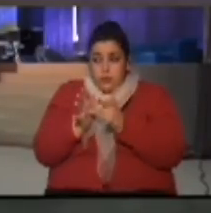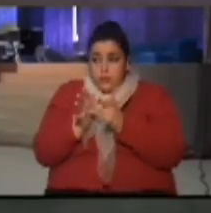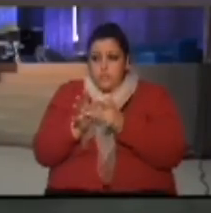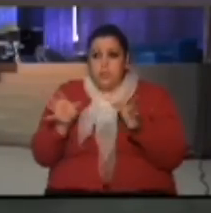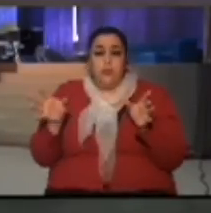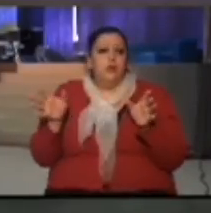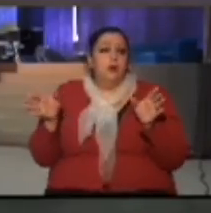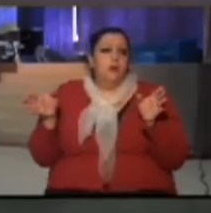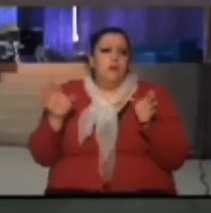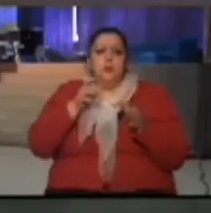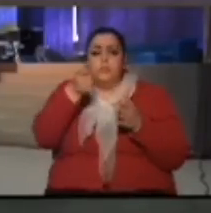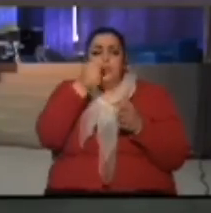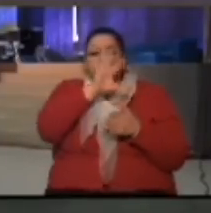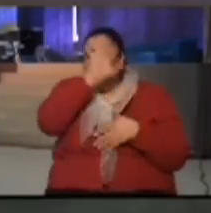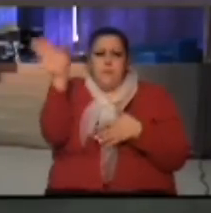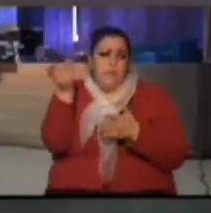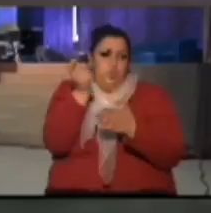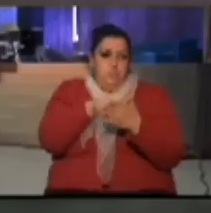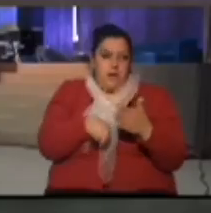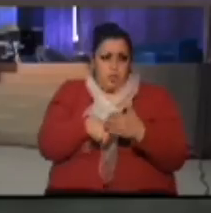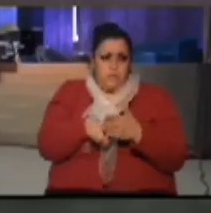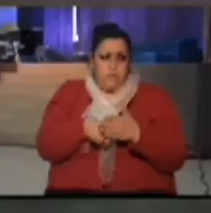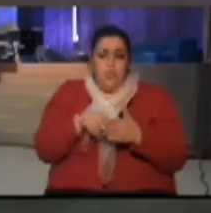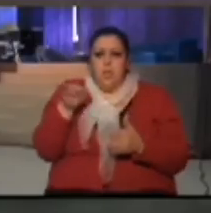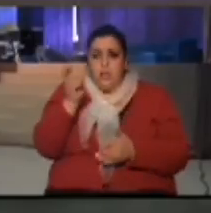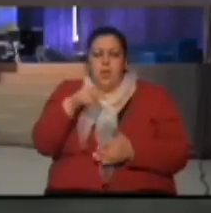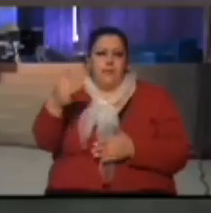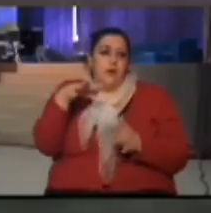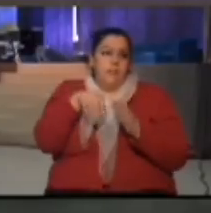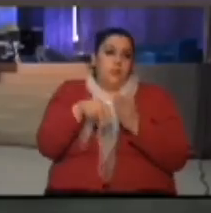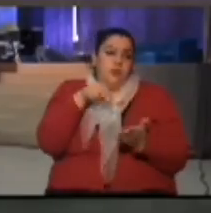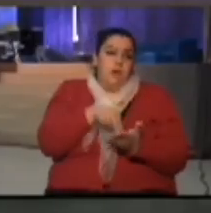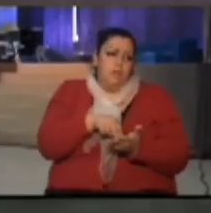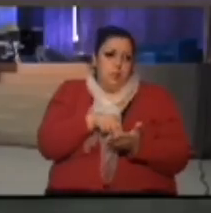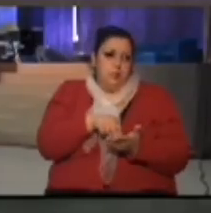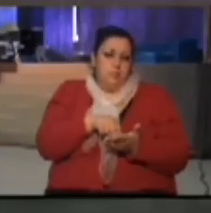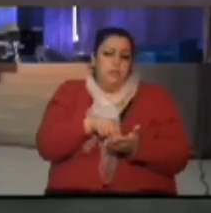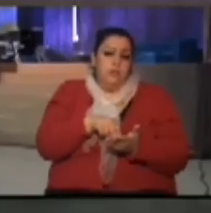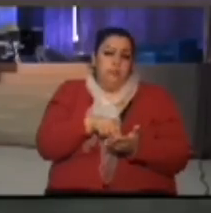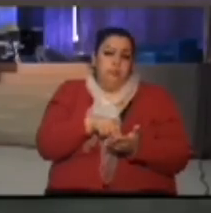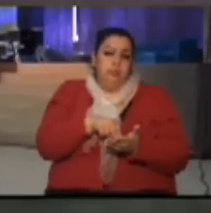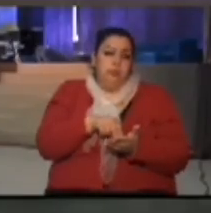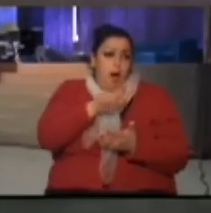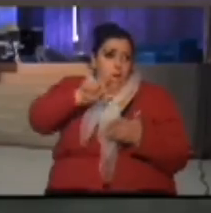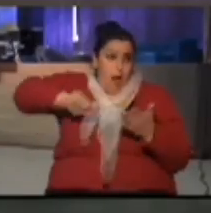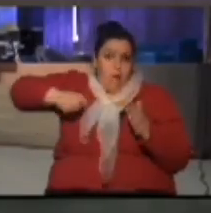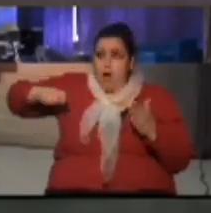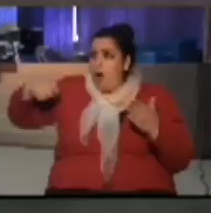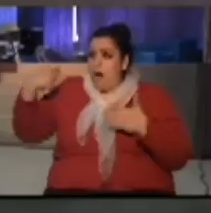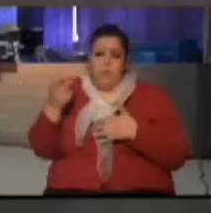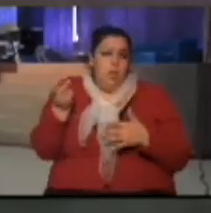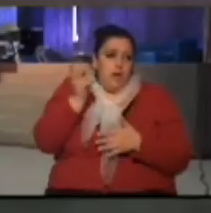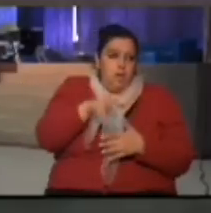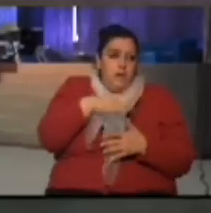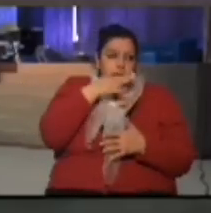փակ լինելով եկավ նրանց միջումը կանգնեց եւ ասեց. Խաղաղություն ձեզ։